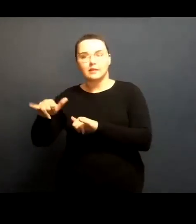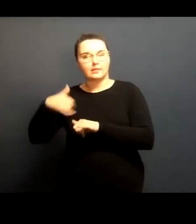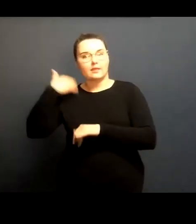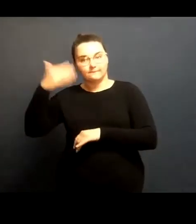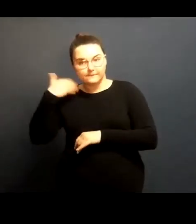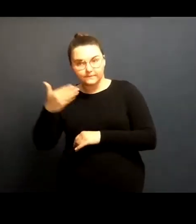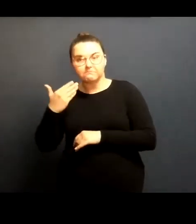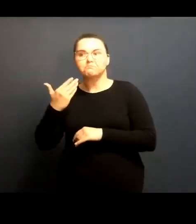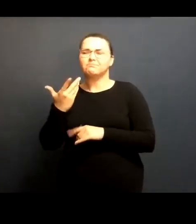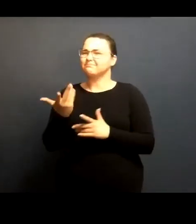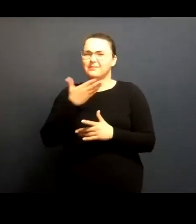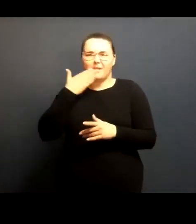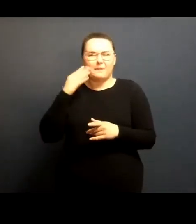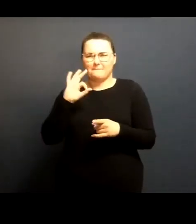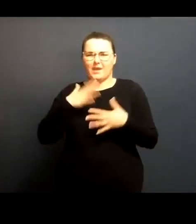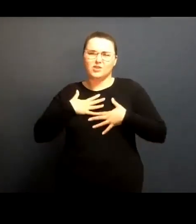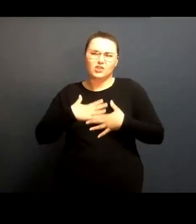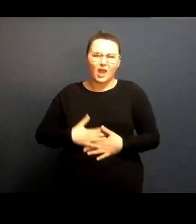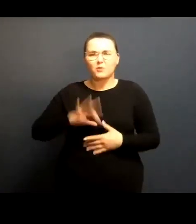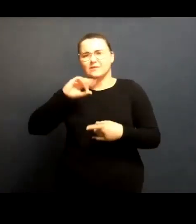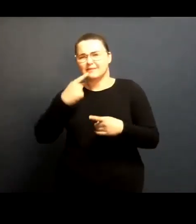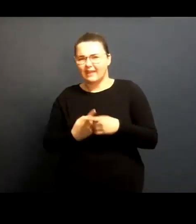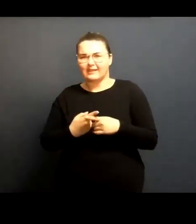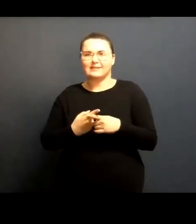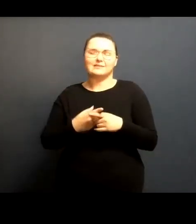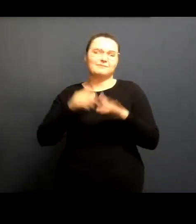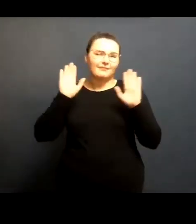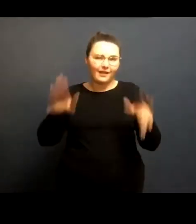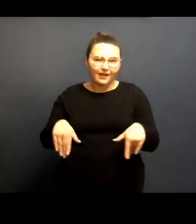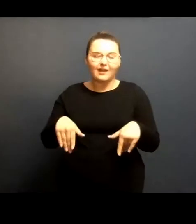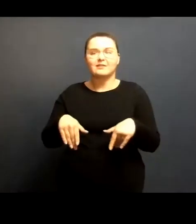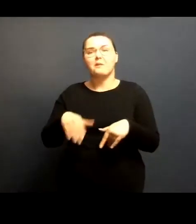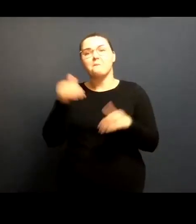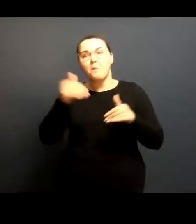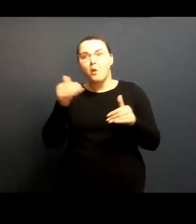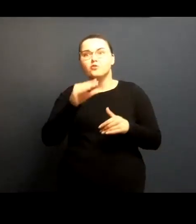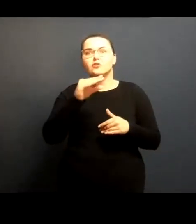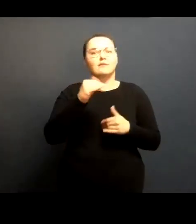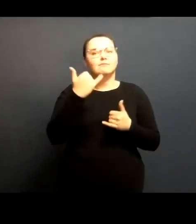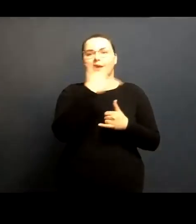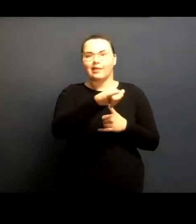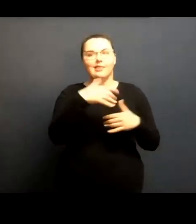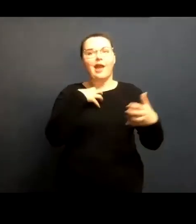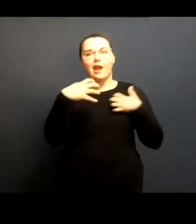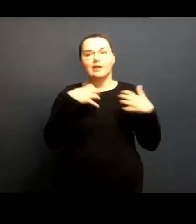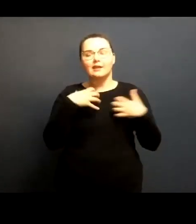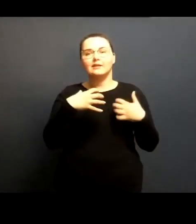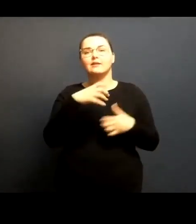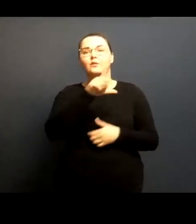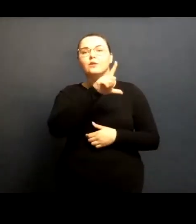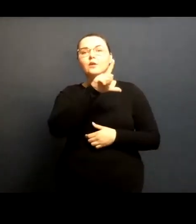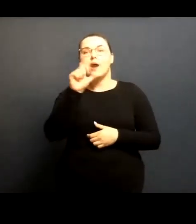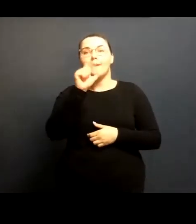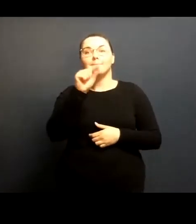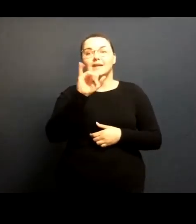poszanowanie. Może Łapicki jeszcze mógł, a my już nie. To jest case aktora, który już zmarł, który związał się w starszym